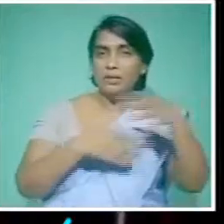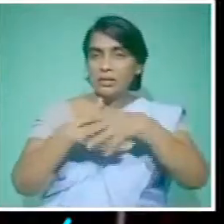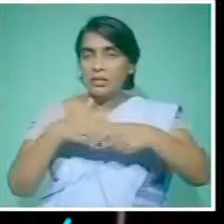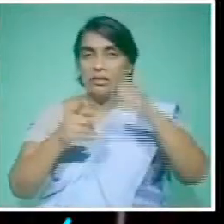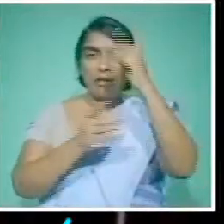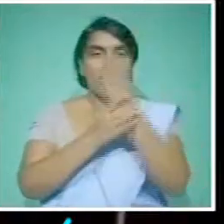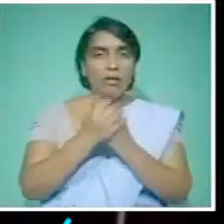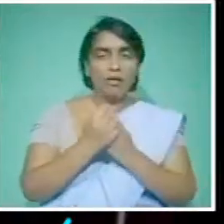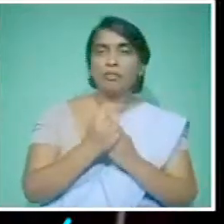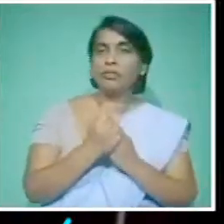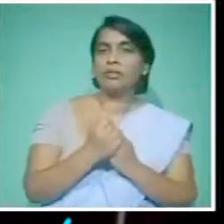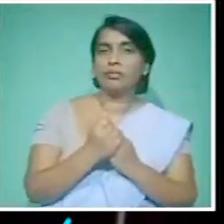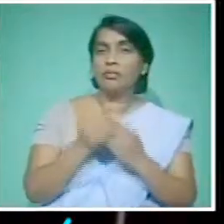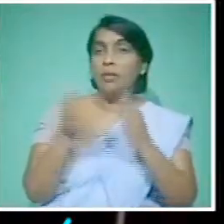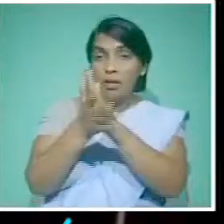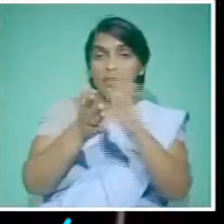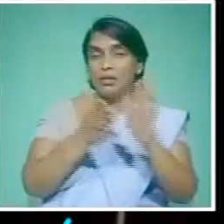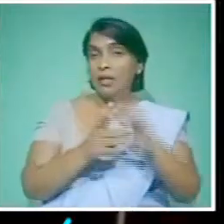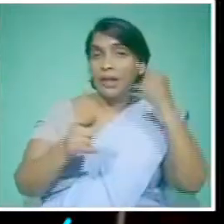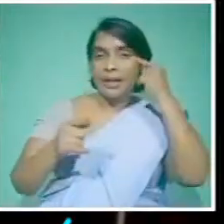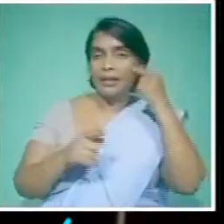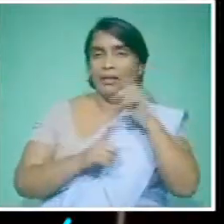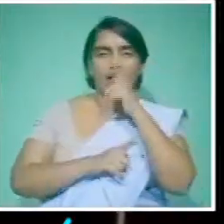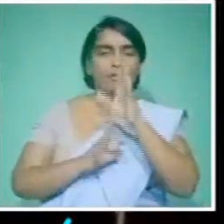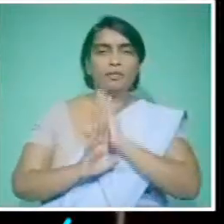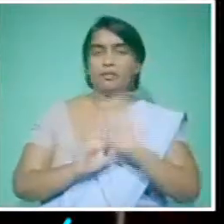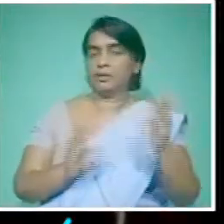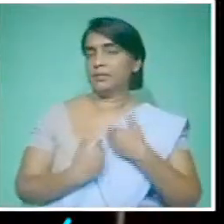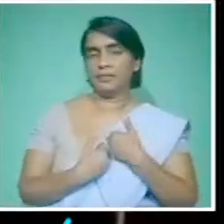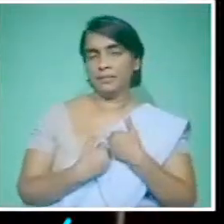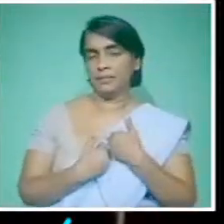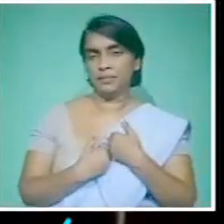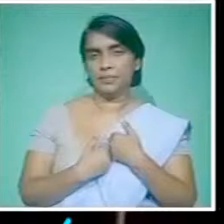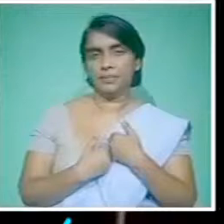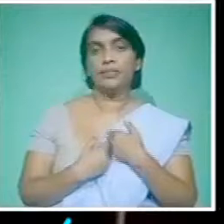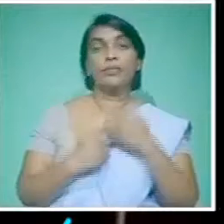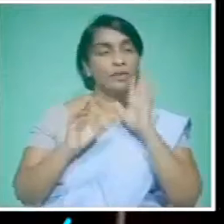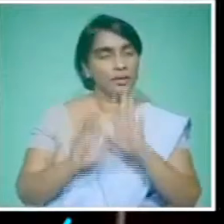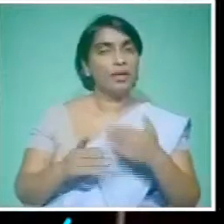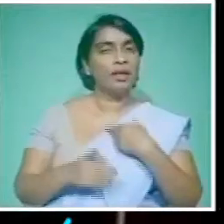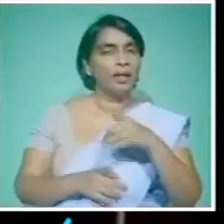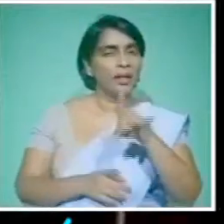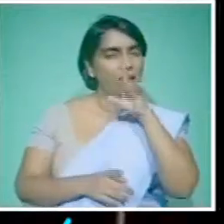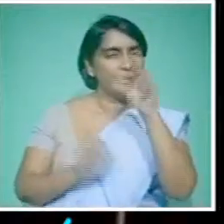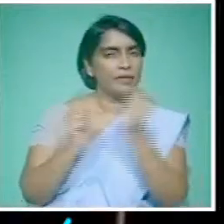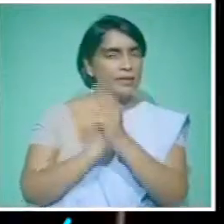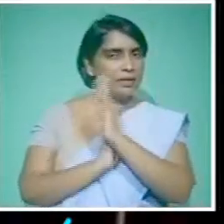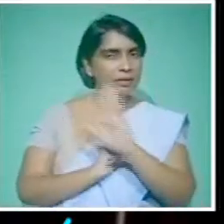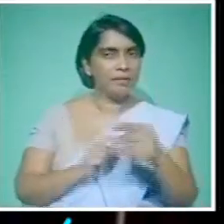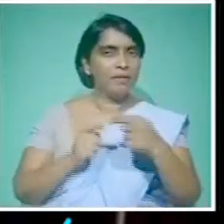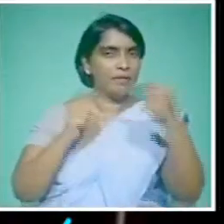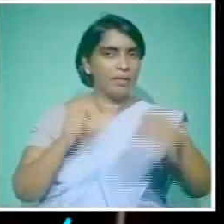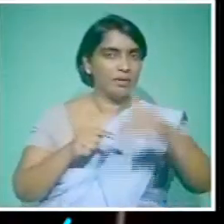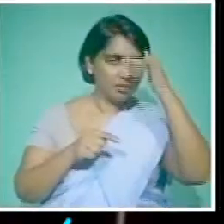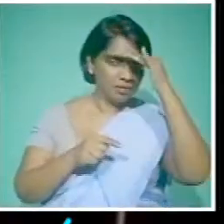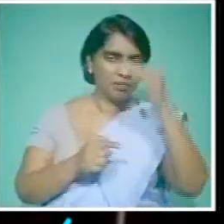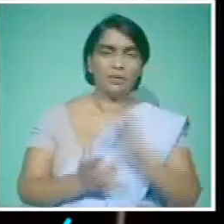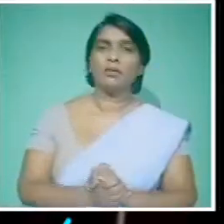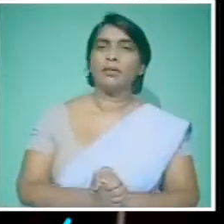මේ ආගමට බැඳිච්ච ඒගොල්ලෝ ගැන හිතලා කතා කරන කාන්තාවක් නෙමෙයි මම. ඒ හින්දා ලැජ්ජ නැති වැඩ කරන්න එපා විපක්ෂ